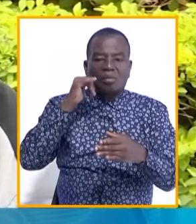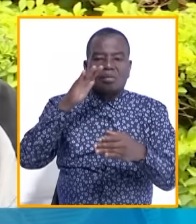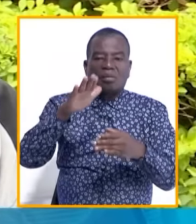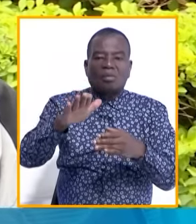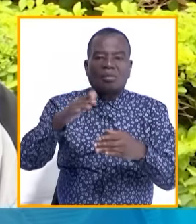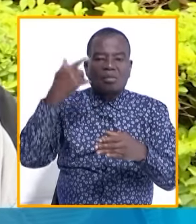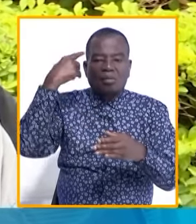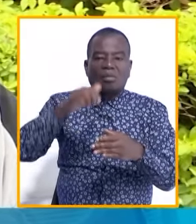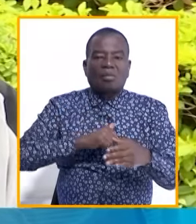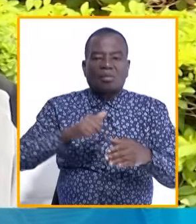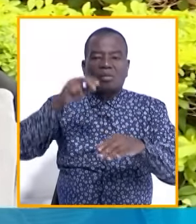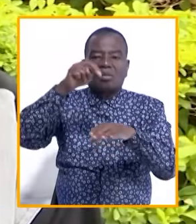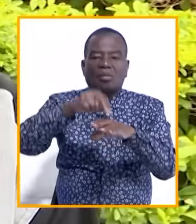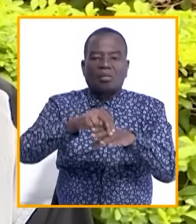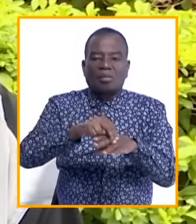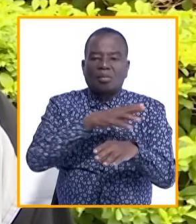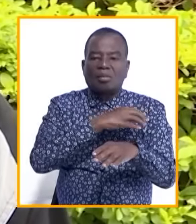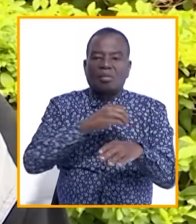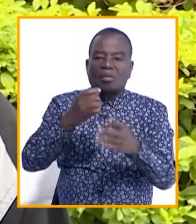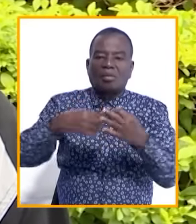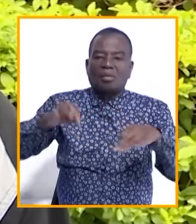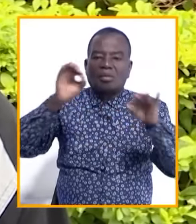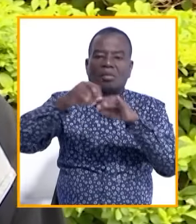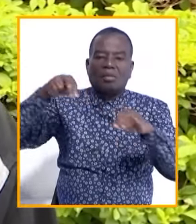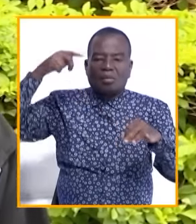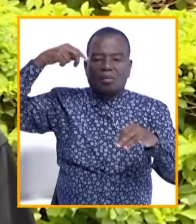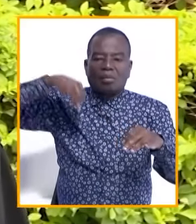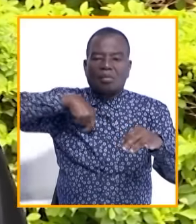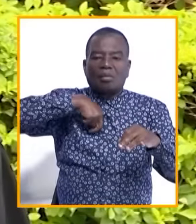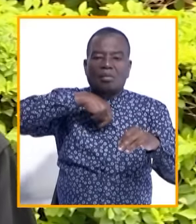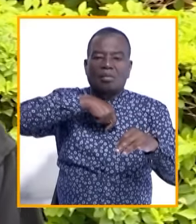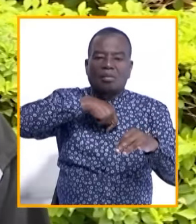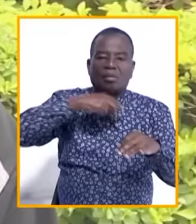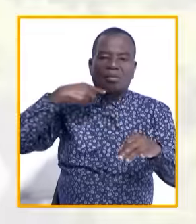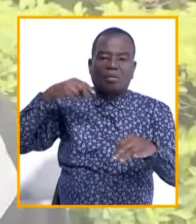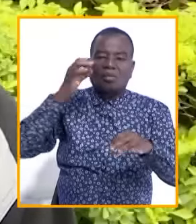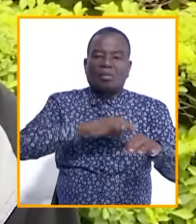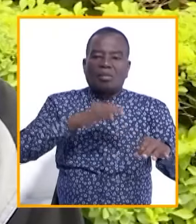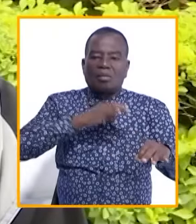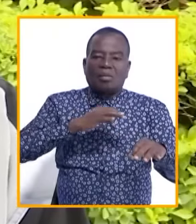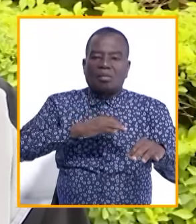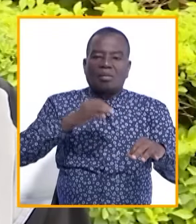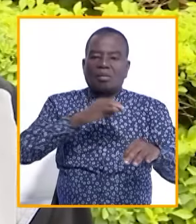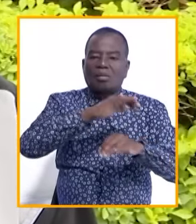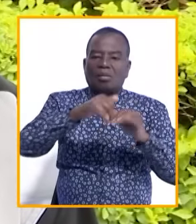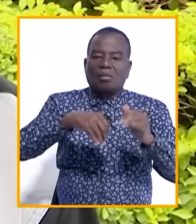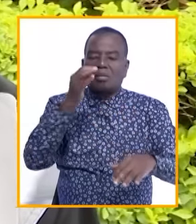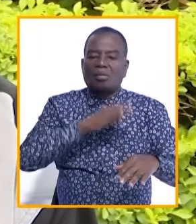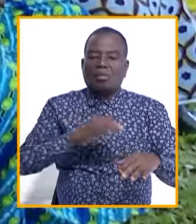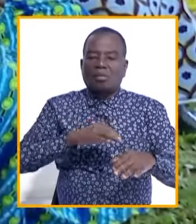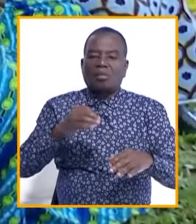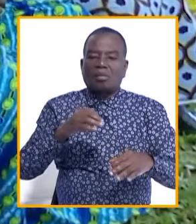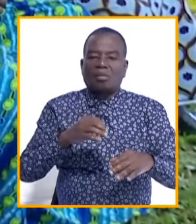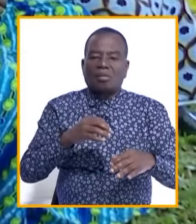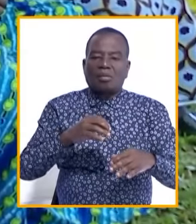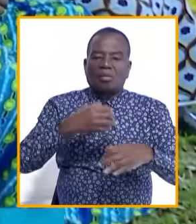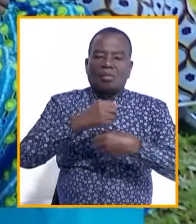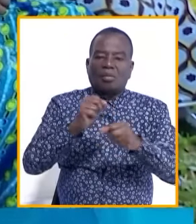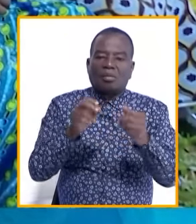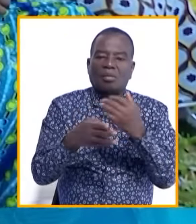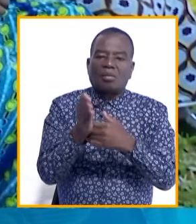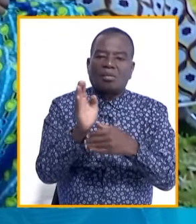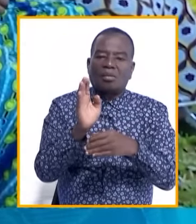instruments à la disposition donc des femmes pour leur autonomisation. Il est important pour nous de faire bénéficier de